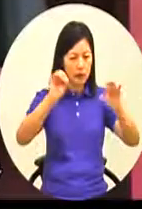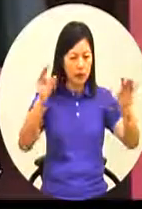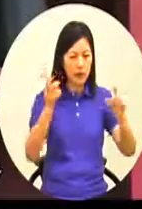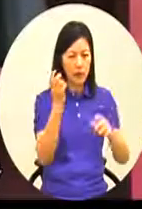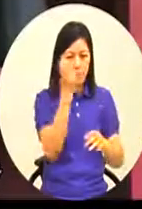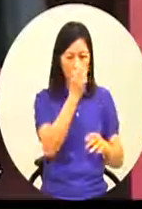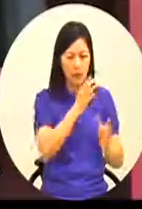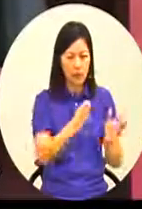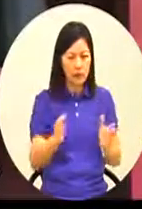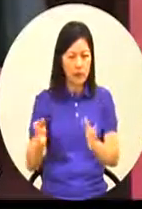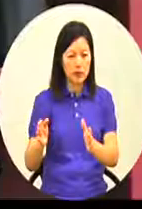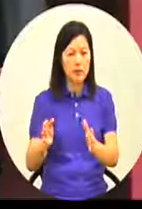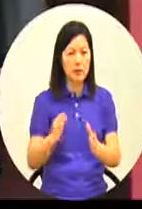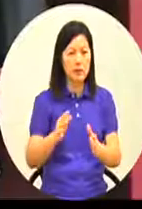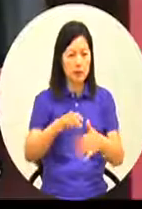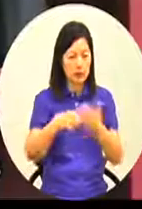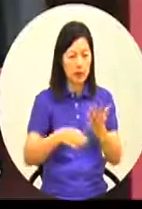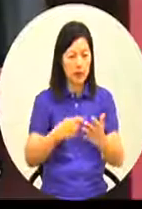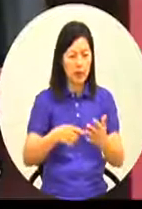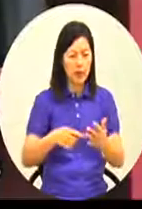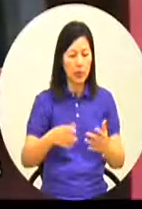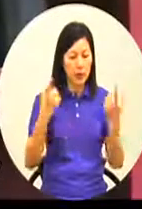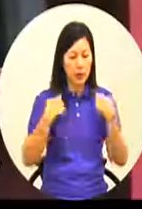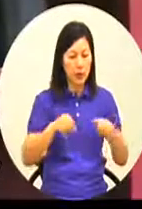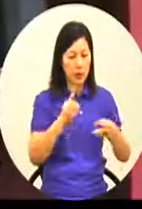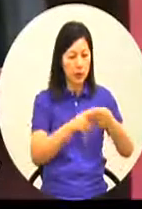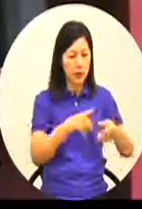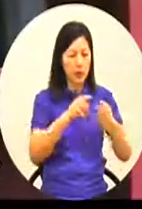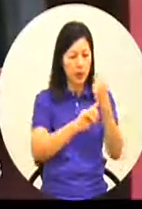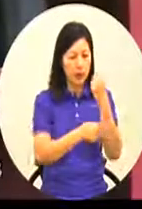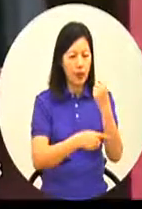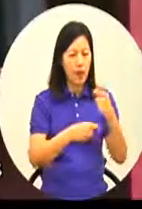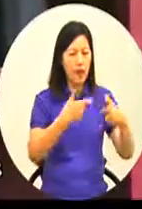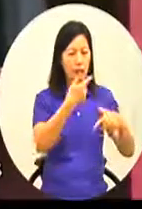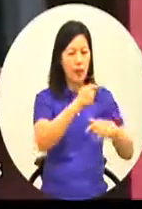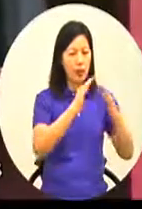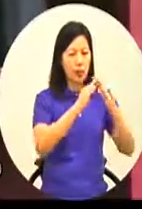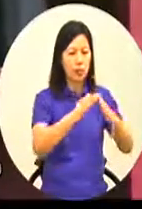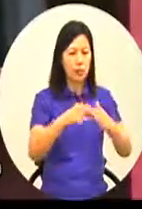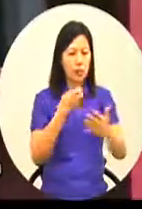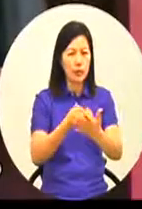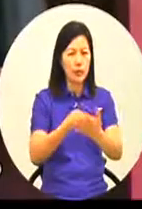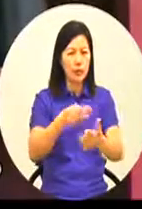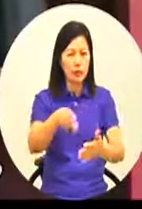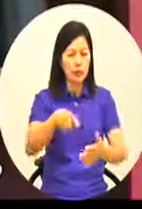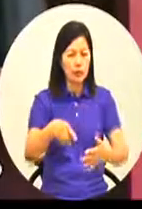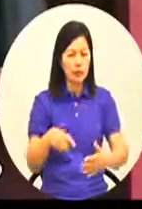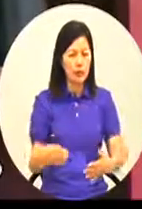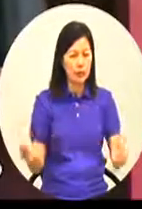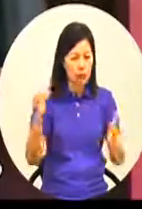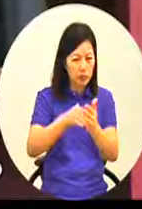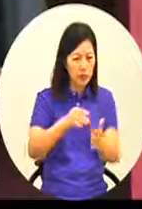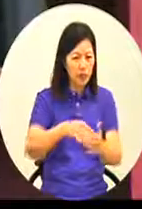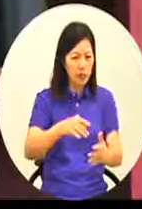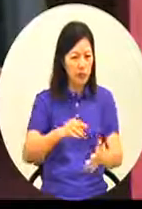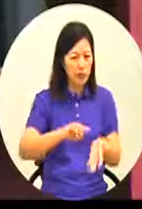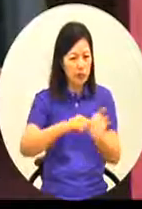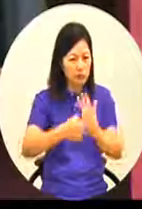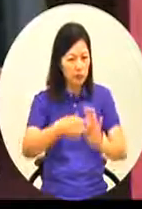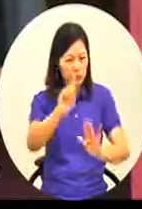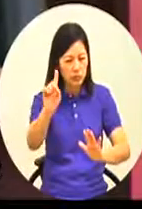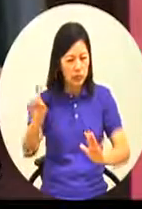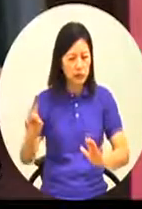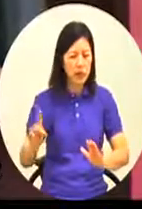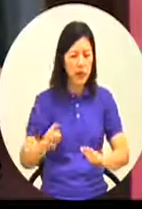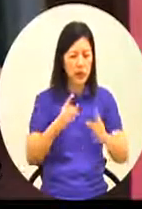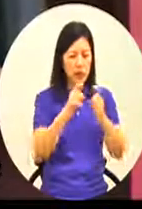理自治条例，相较母法甚至相较六都而言最严苛，到底是想要呈现什么样的城市美学，